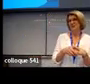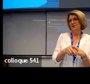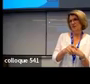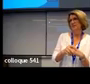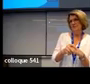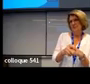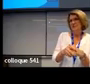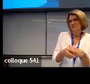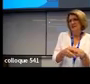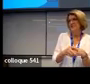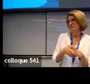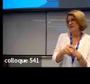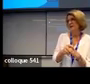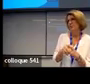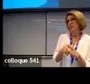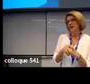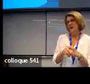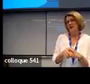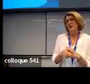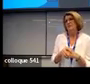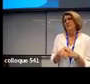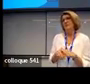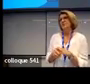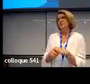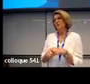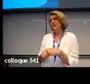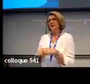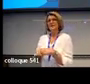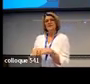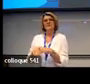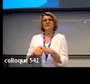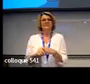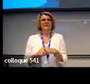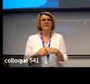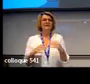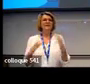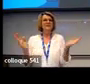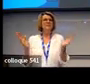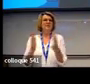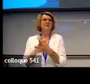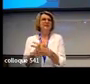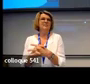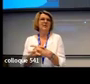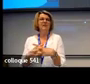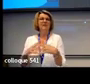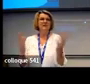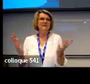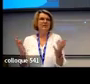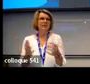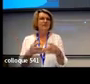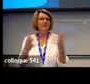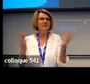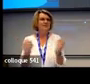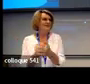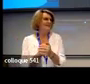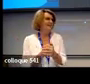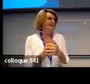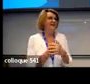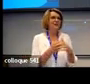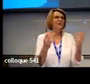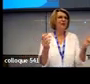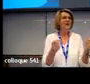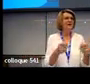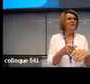venait d'abord des plateformes telles que Google. Mais aujourd'hui, est-ce que vous savez qui répond finalement lorsque vous